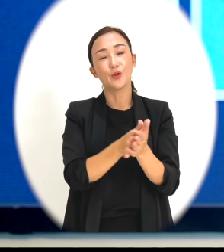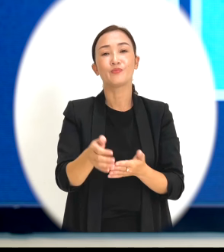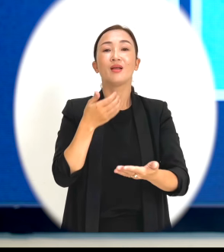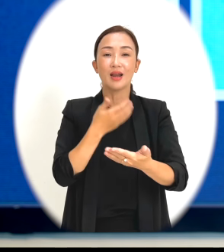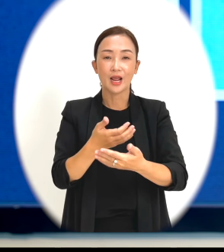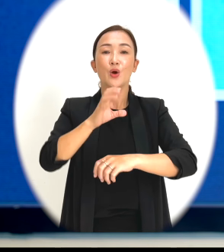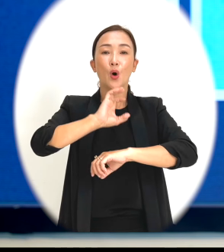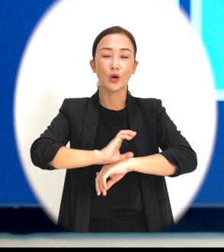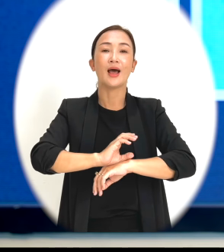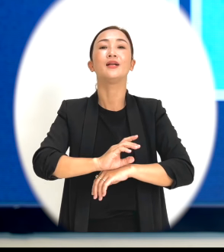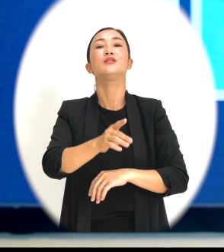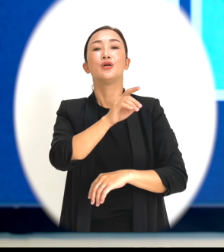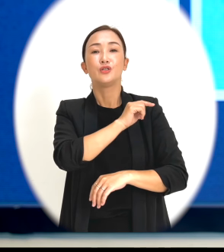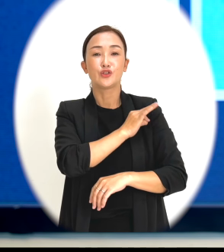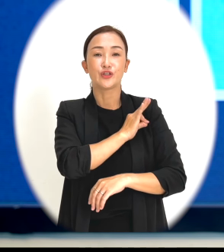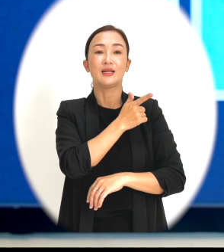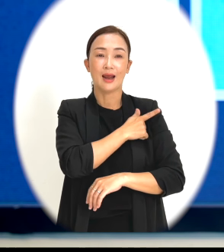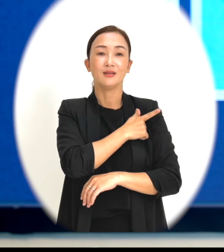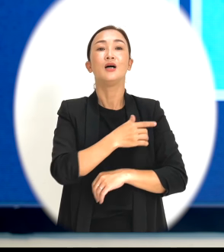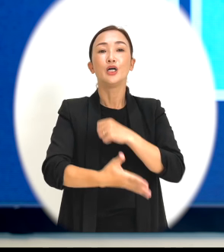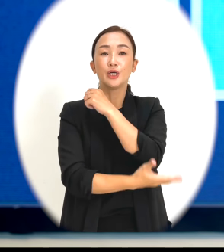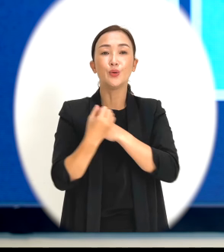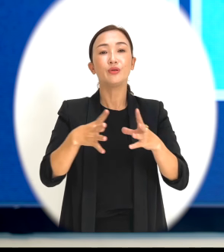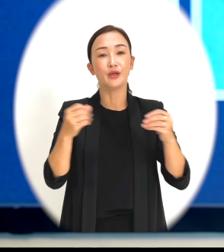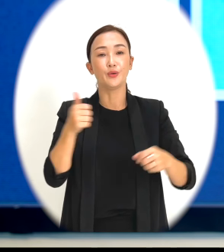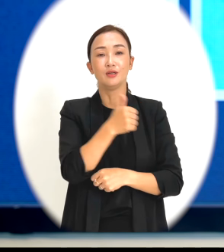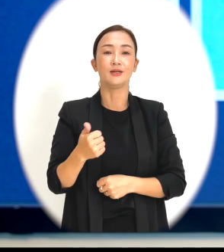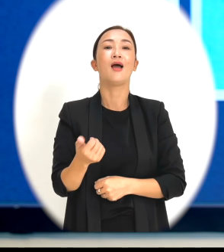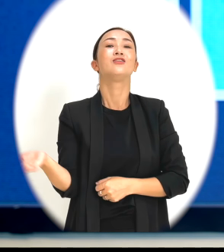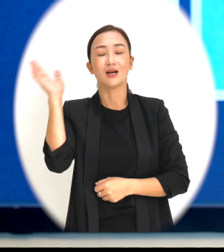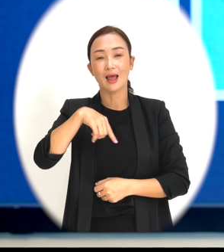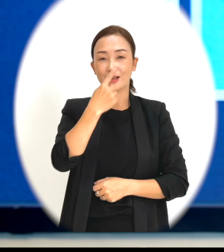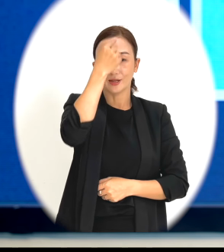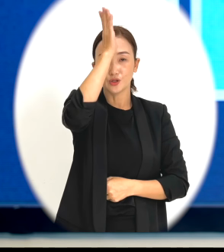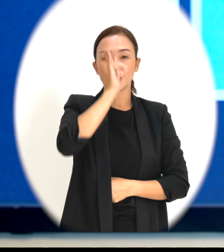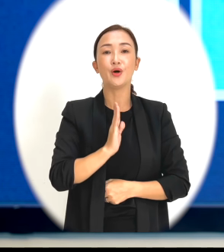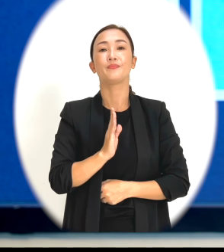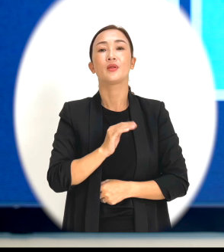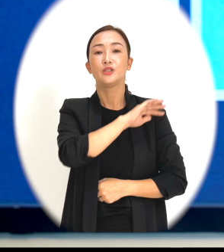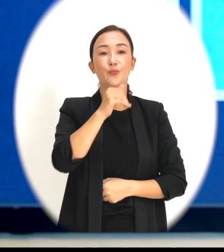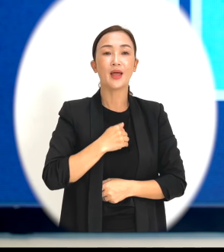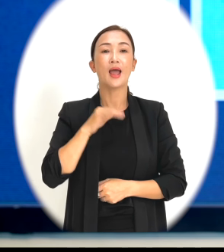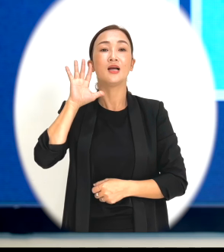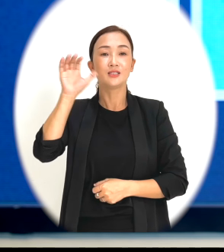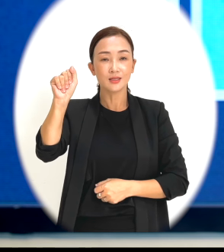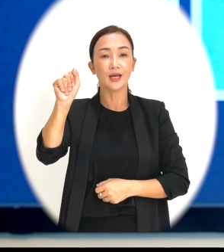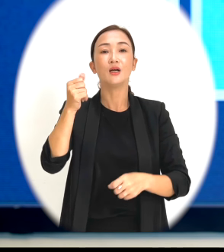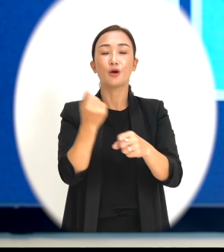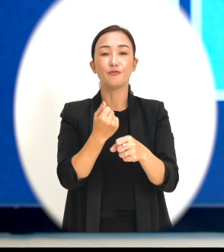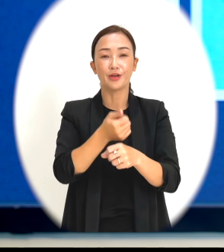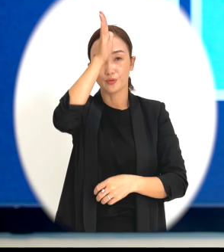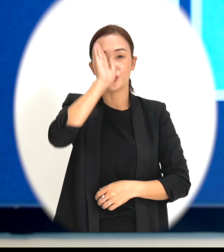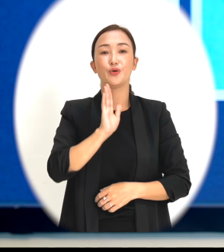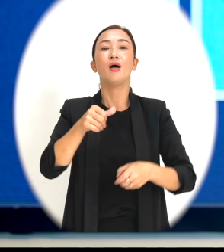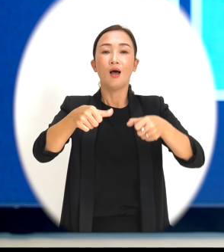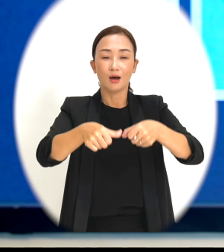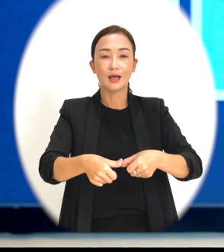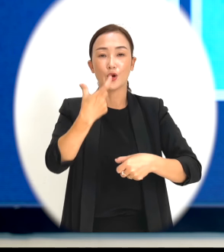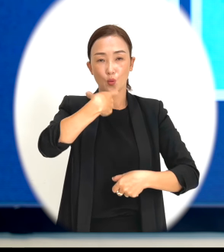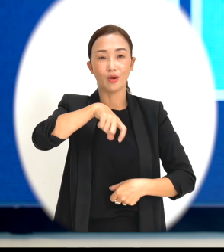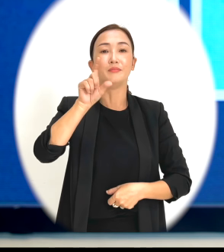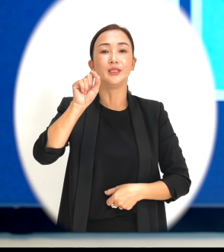thông qua Hội Thánh Ngài đem nhiều người trở lại cùng Chúa. Chúng ta là những nhân chứng, những người thấy công việc của cánh tay Ngài tại quận 10,